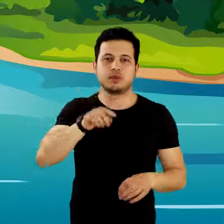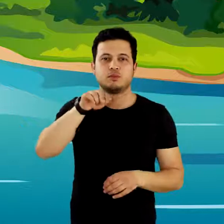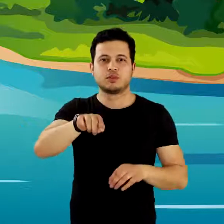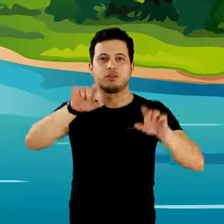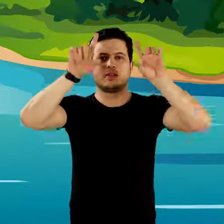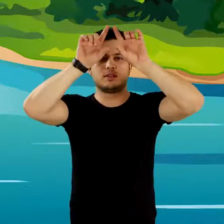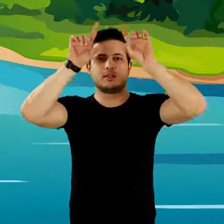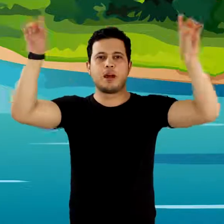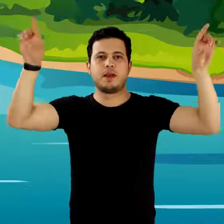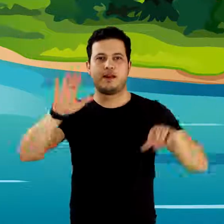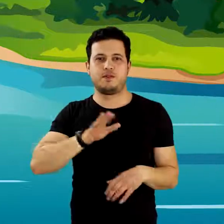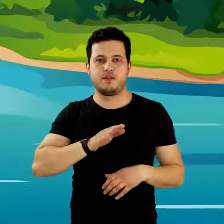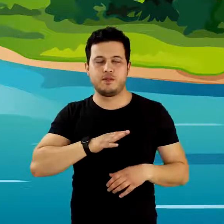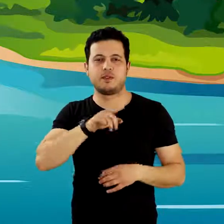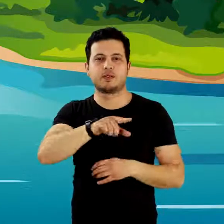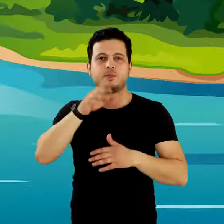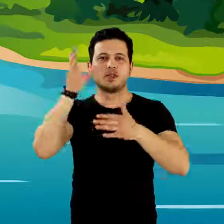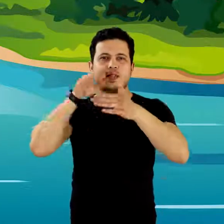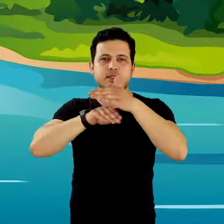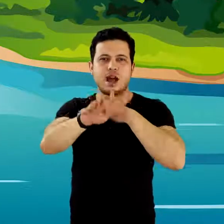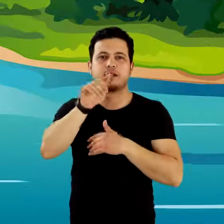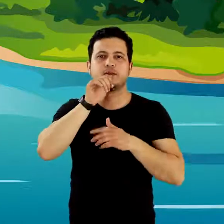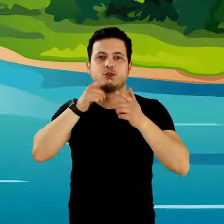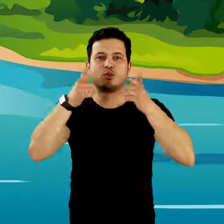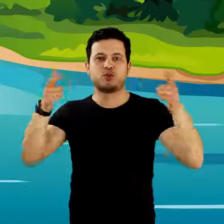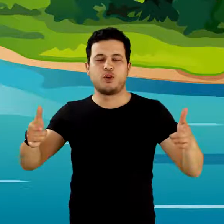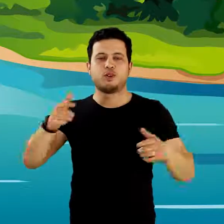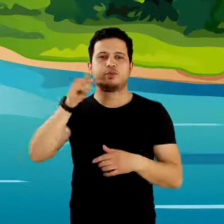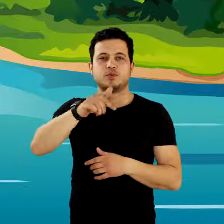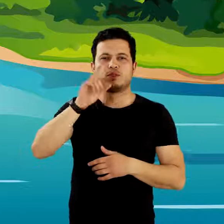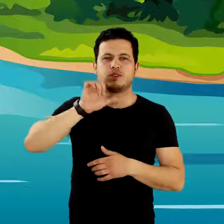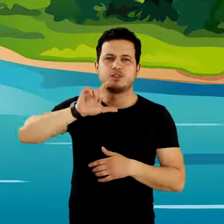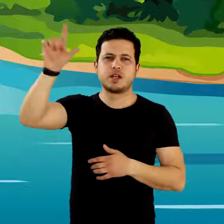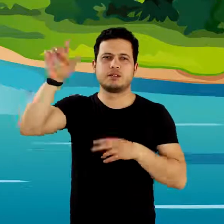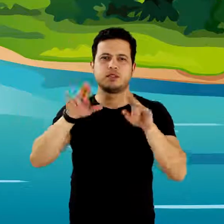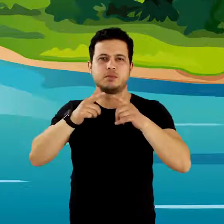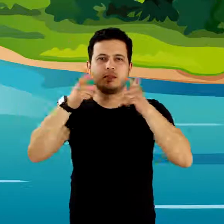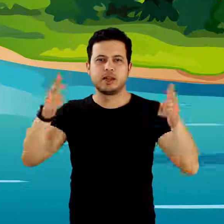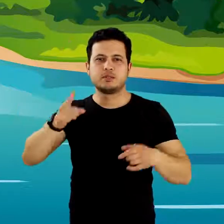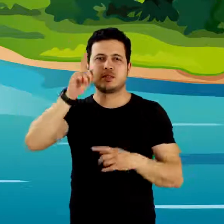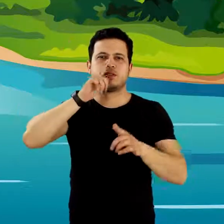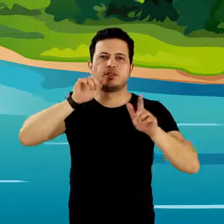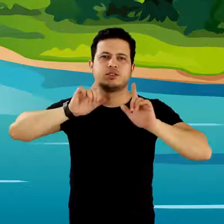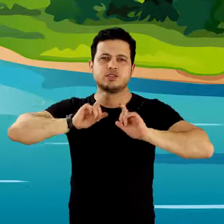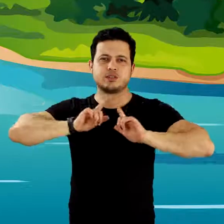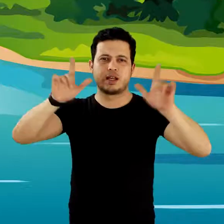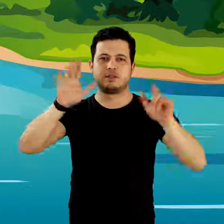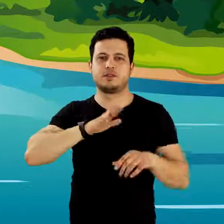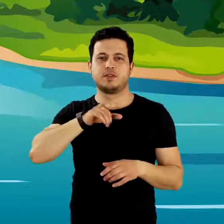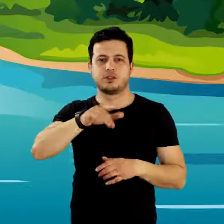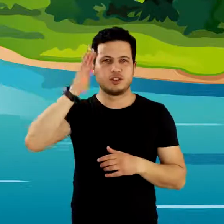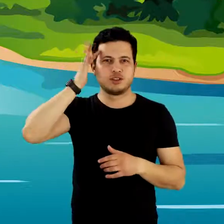Sakla Göl yazan bu cennet gibi yerde Selim'in kulak zarını patlatan sesiyle şaşkın